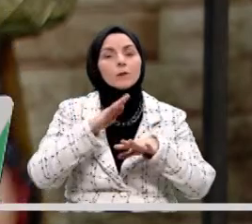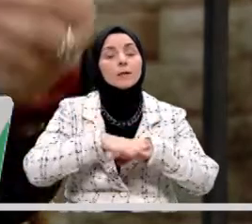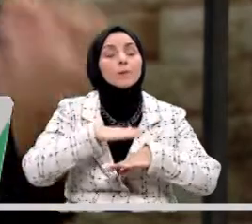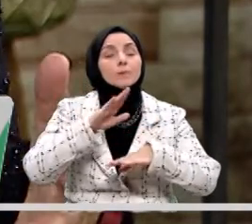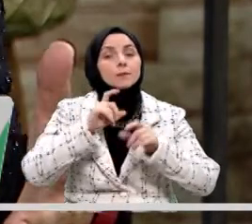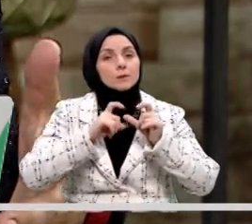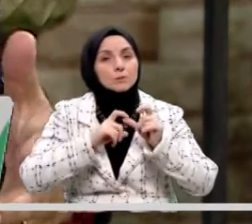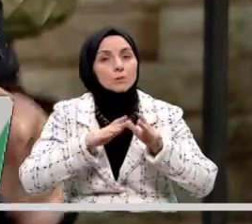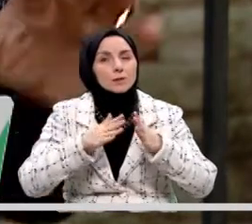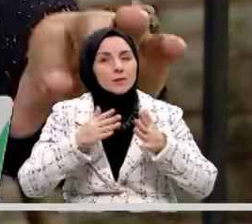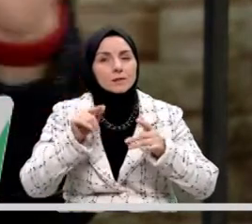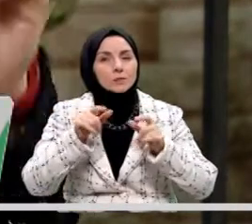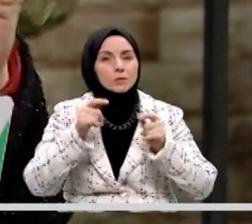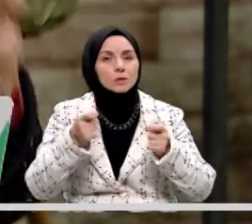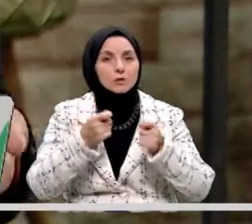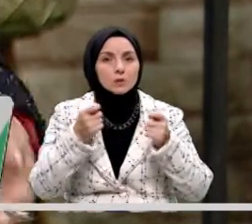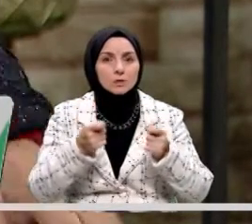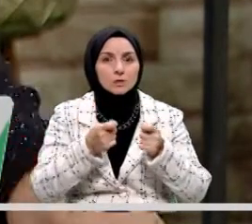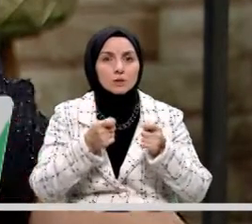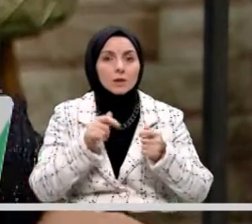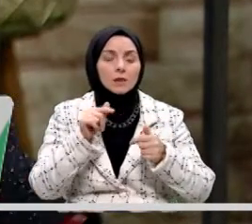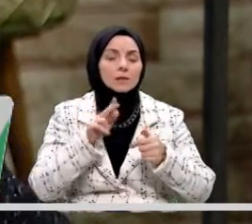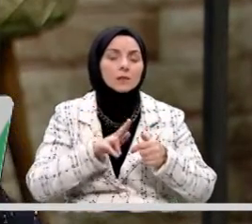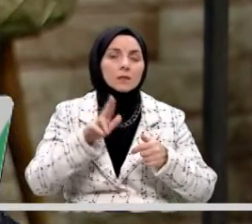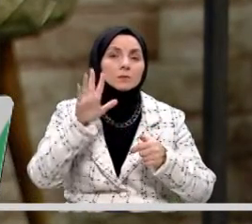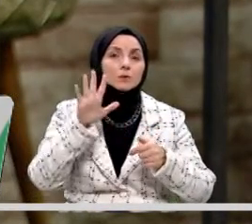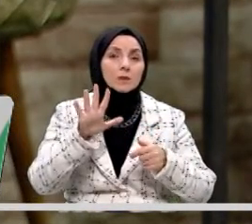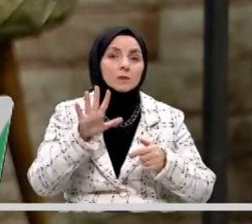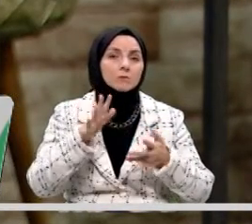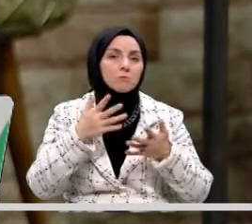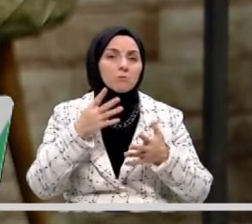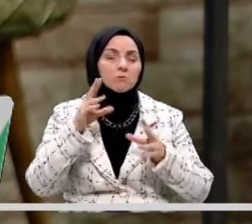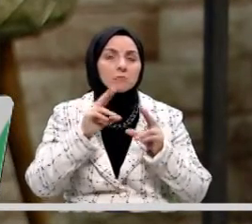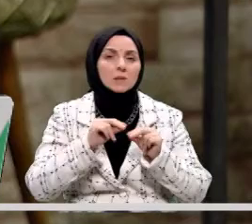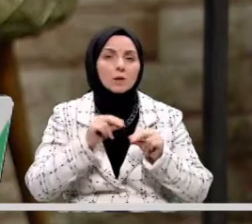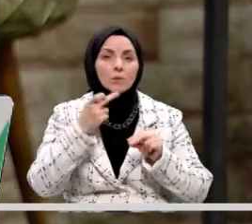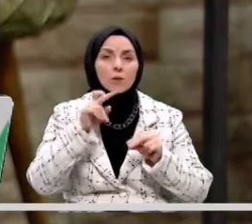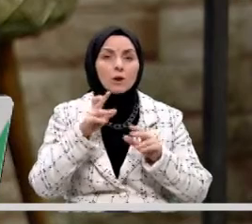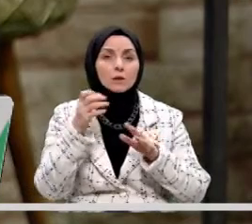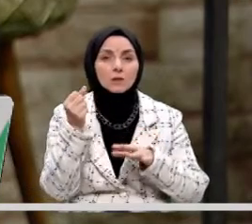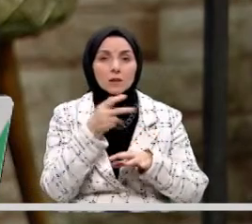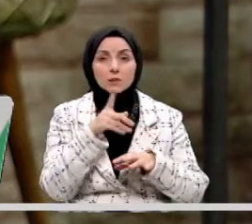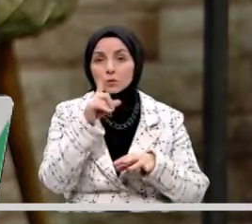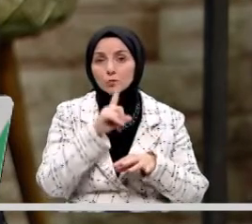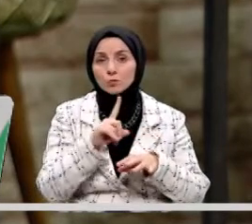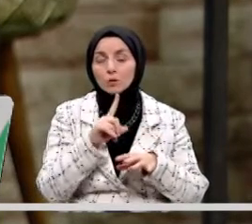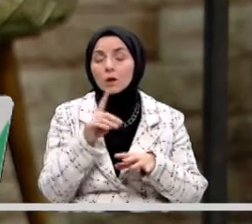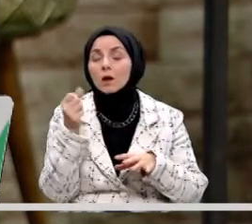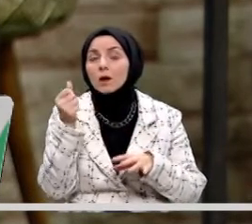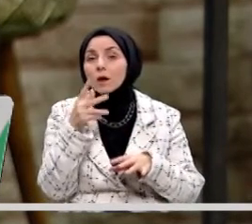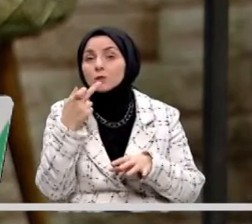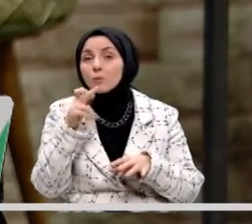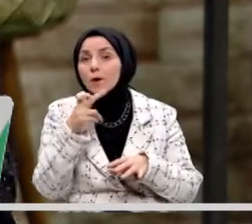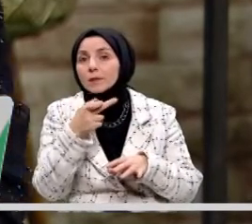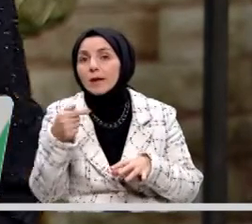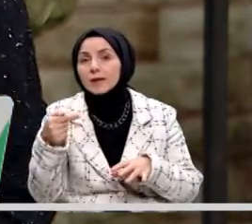Neyse bunu dön çalış Benim istediğim nokta 75 tam puan kaç 100 kaç puan eksiğimiz var bizim burada 25 O zaman gel bakalım